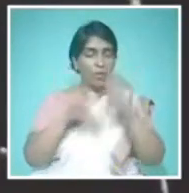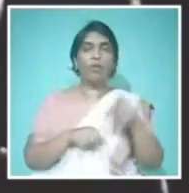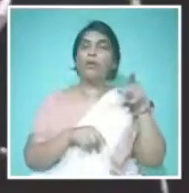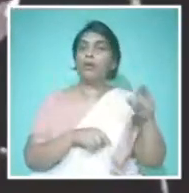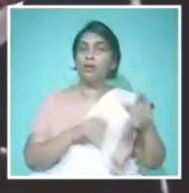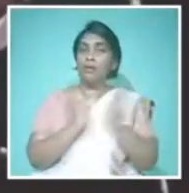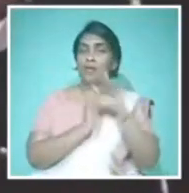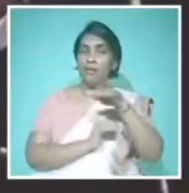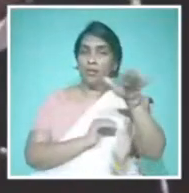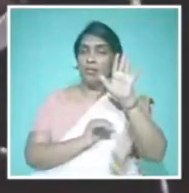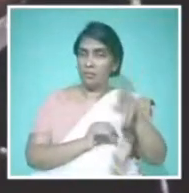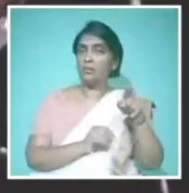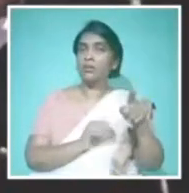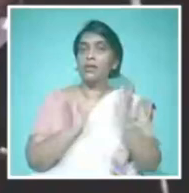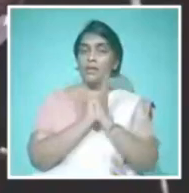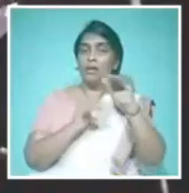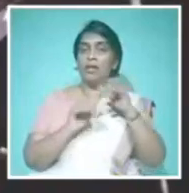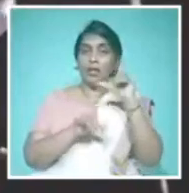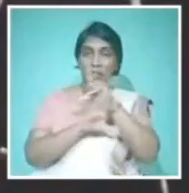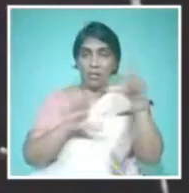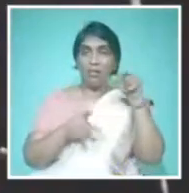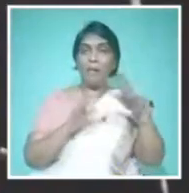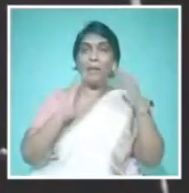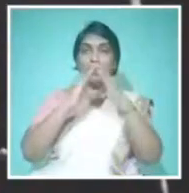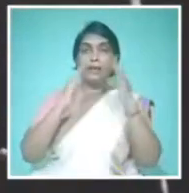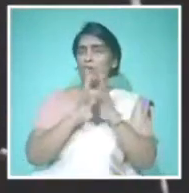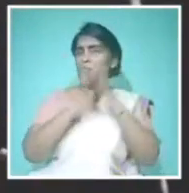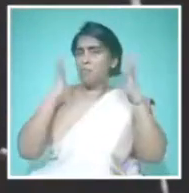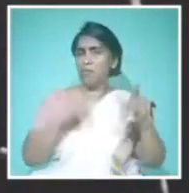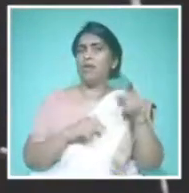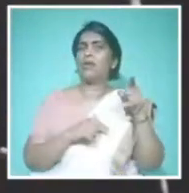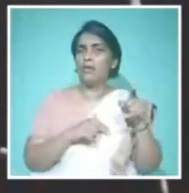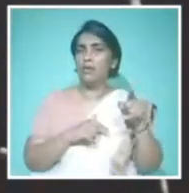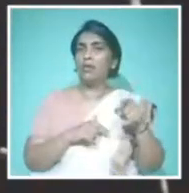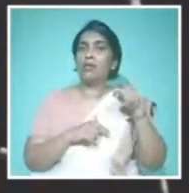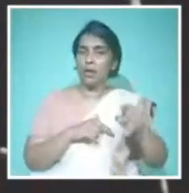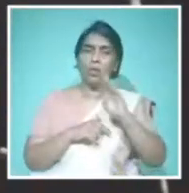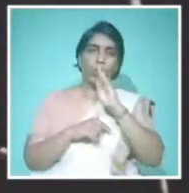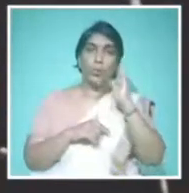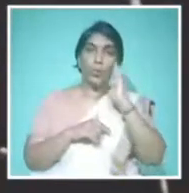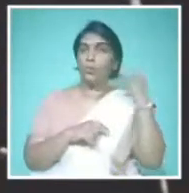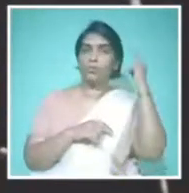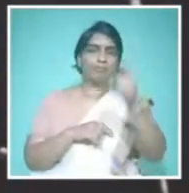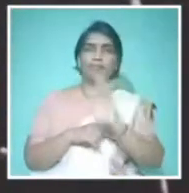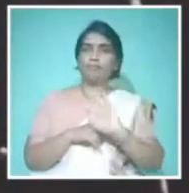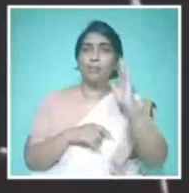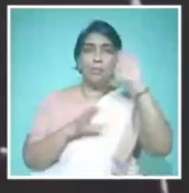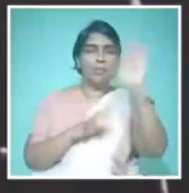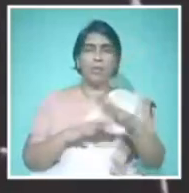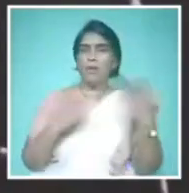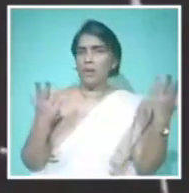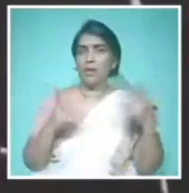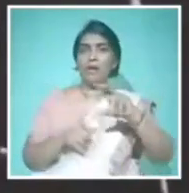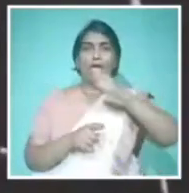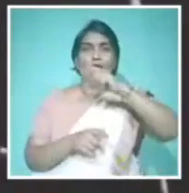මේ වනෝද්‍යානවල තියෙනවා වනෝද්‍යාන 17 බංග්ලෝ විශාල ප්‍රමාණයක් තියෙනවා. මේ වට සාමාන්‍ය සුද්ධ කියන්නේ නැතර වෙන්නේ